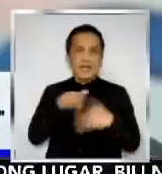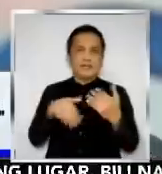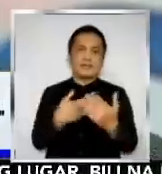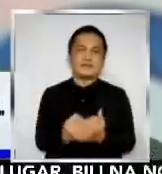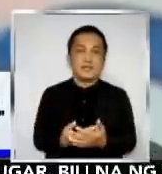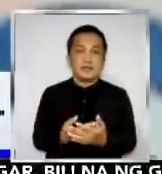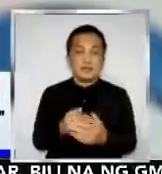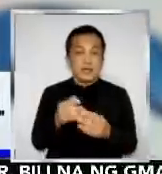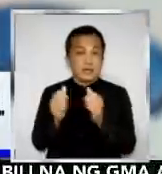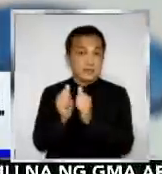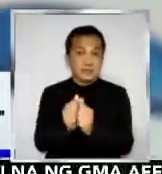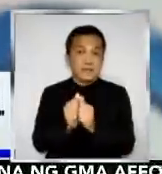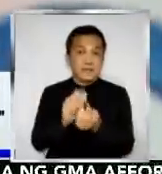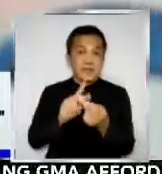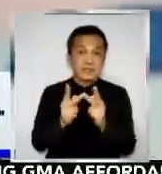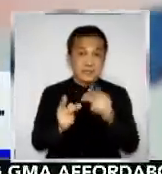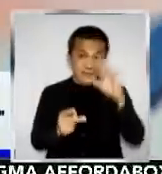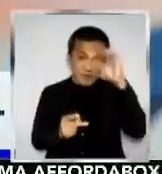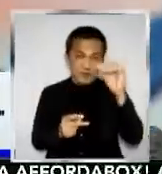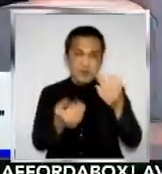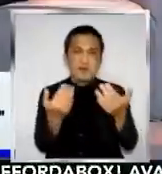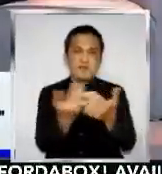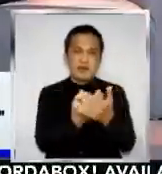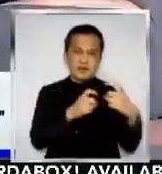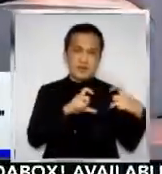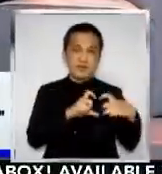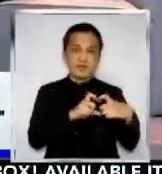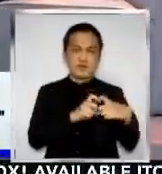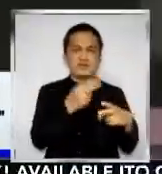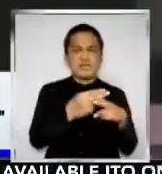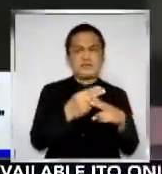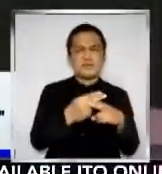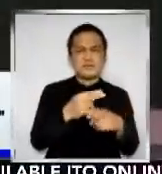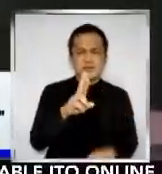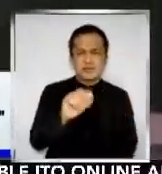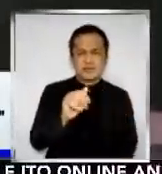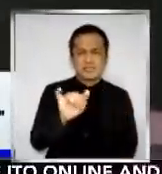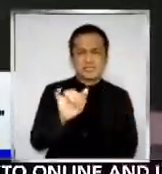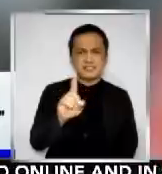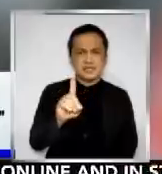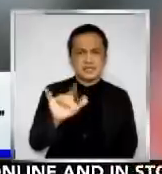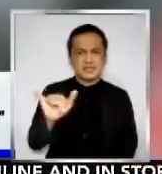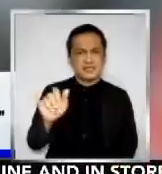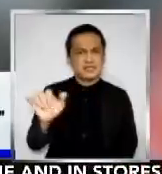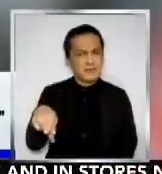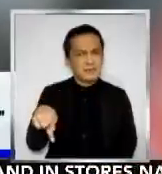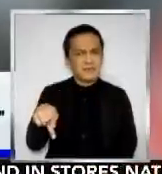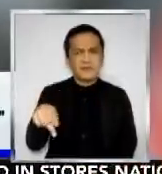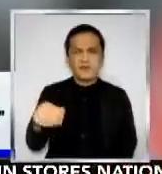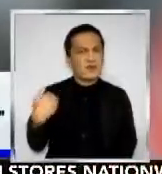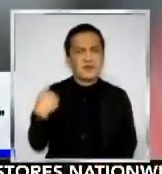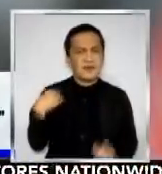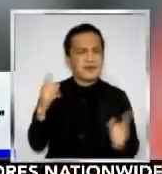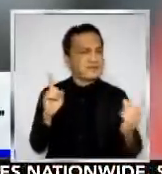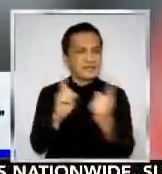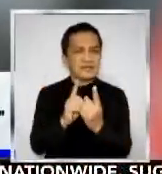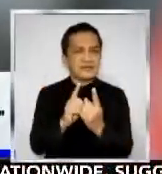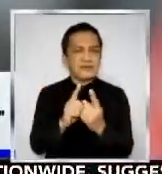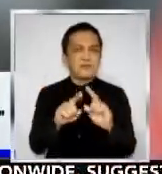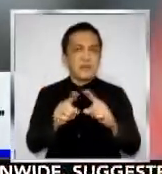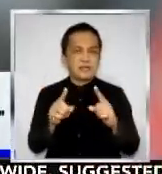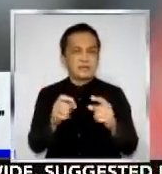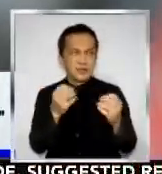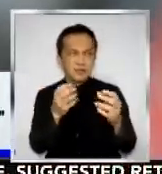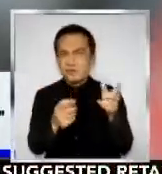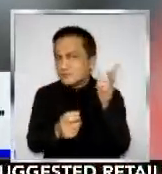ay ang bagong kapuso na si Richard Yap. Hindi pa raw sila nagmi-meet in person, pero marami raw siyang naririnig na